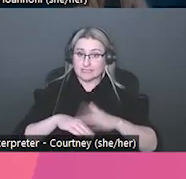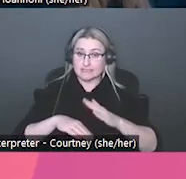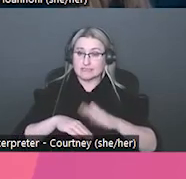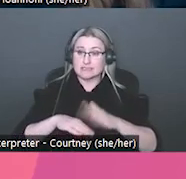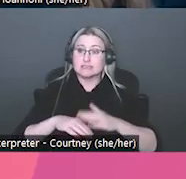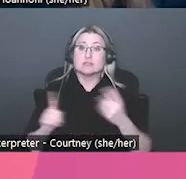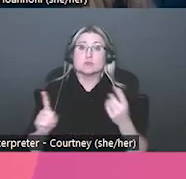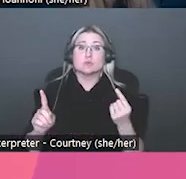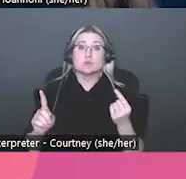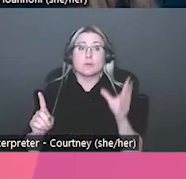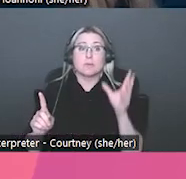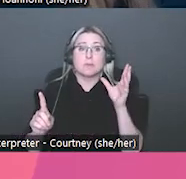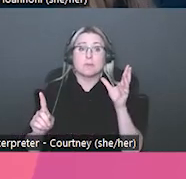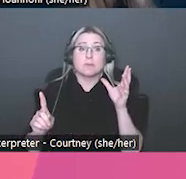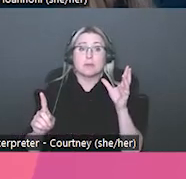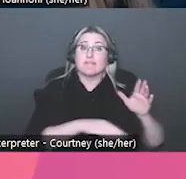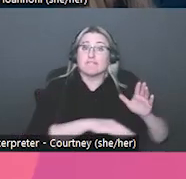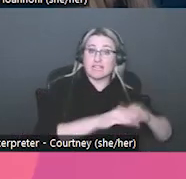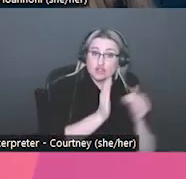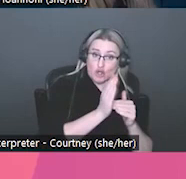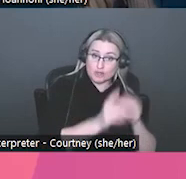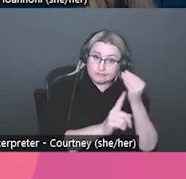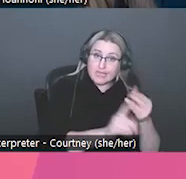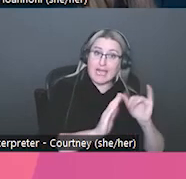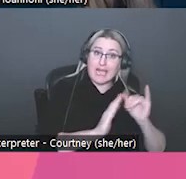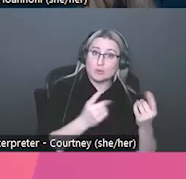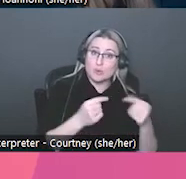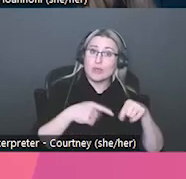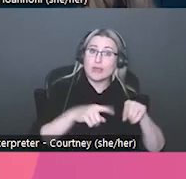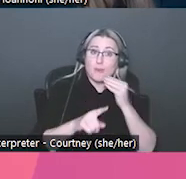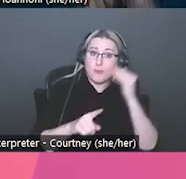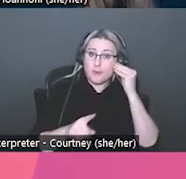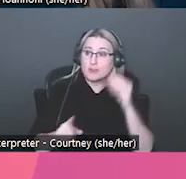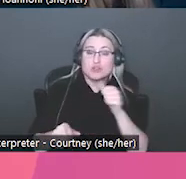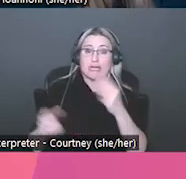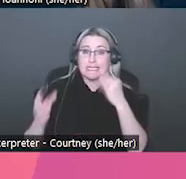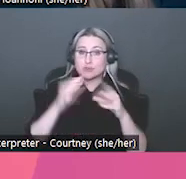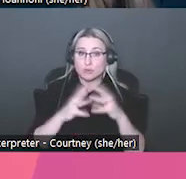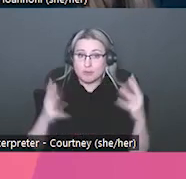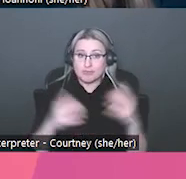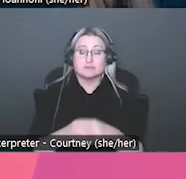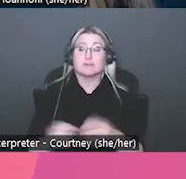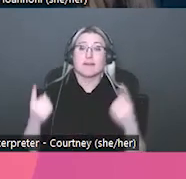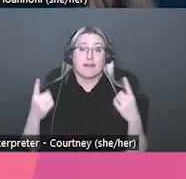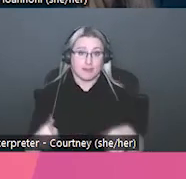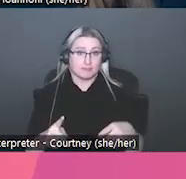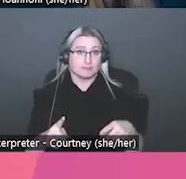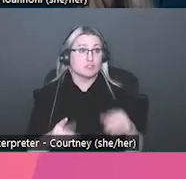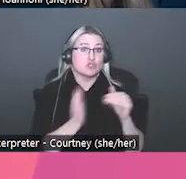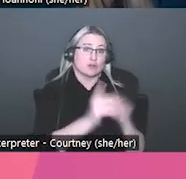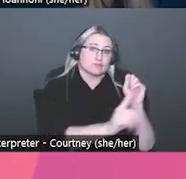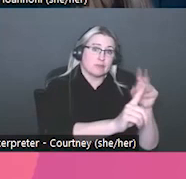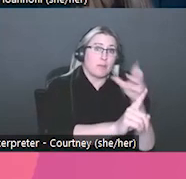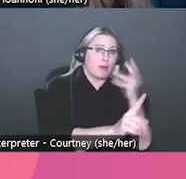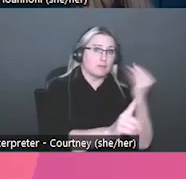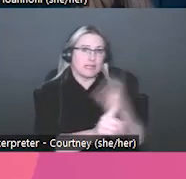le médecin, reçus du médecin par sa mère, ont vraiment nui à son enfance. Alors voici. Le médecin